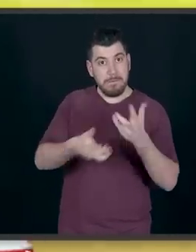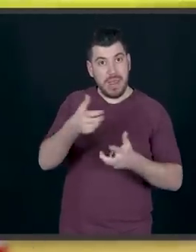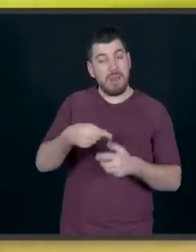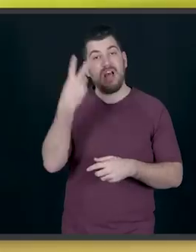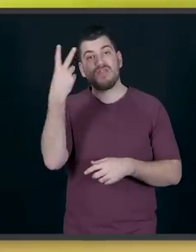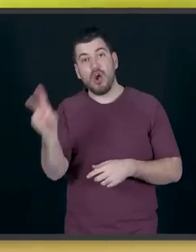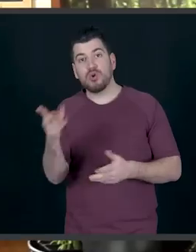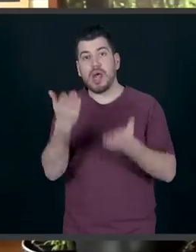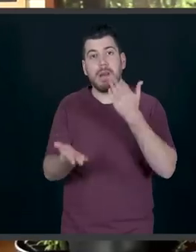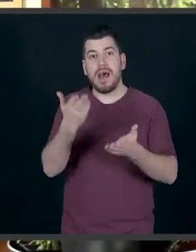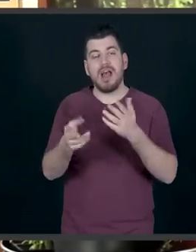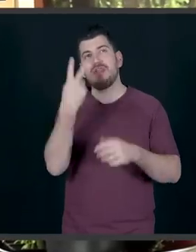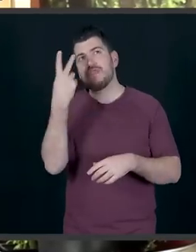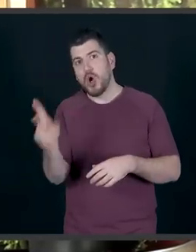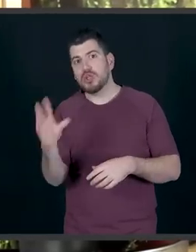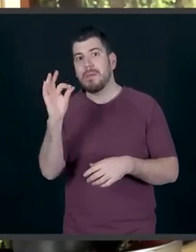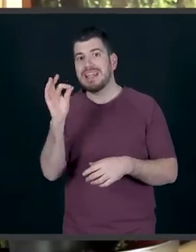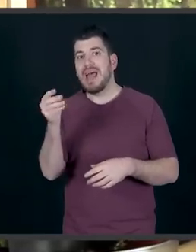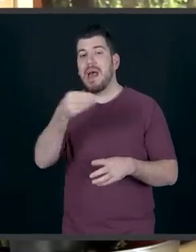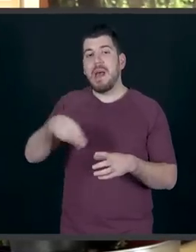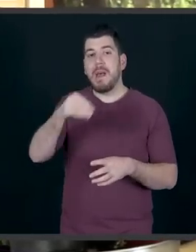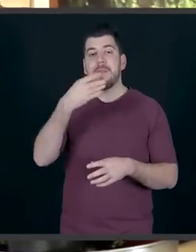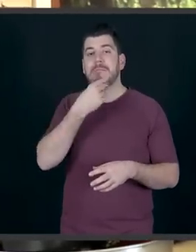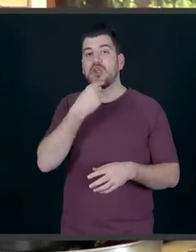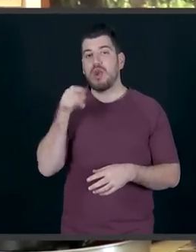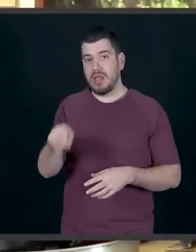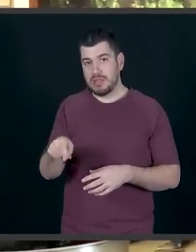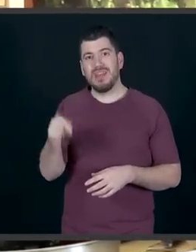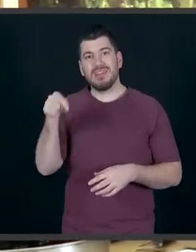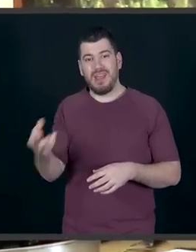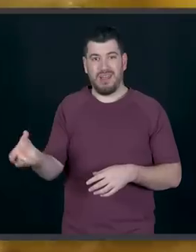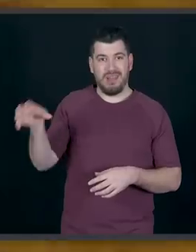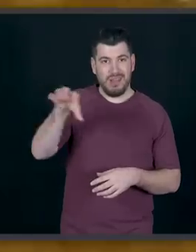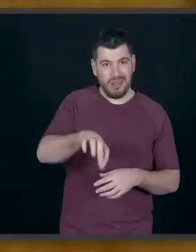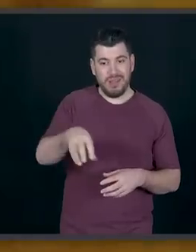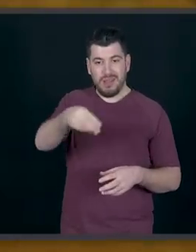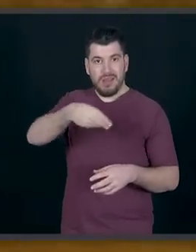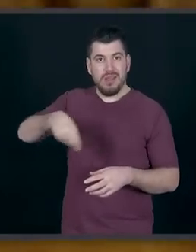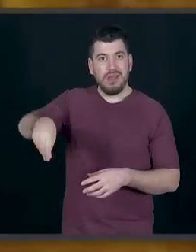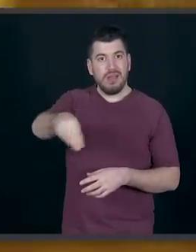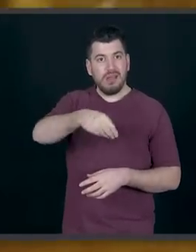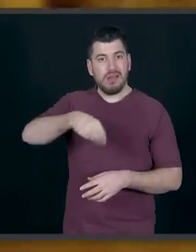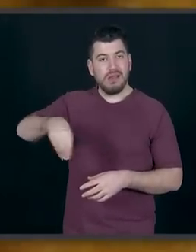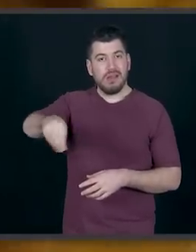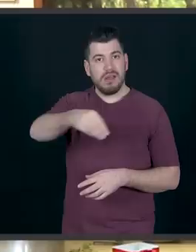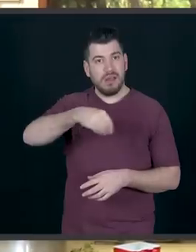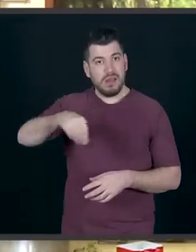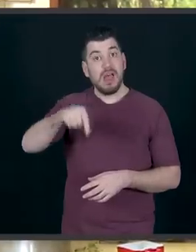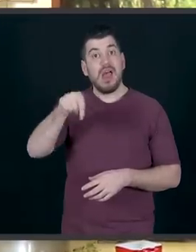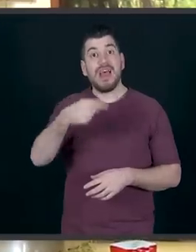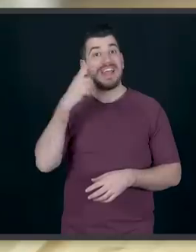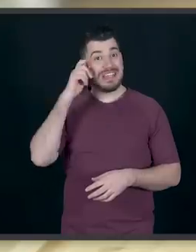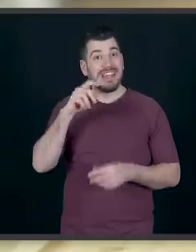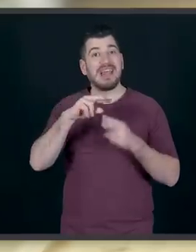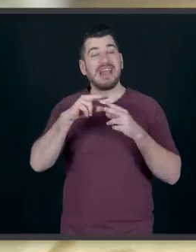παίρνω 200 γραμμάρια 250 μαγιονέζα και ρίχνω μέσα όλη αυτή την μπάστα νοστιμιάς που υπάρχει. Να ξέρετε ότι η